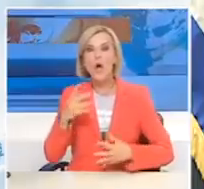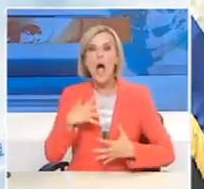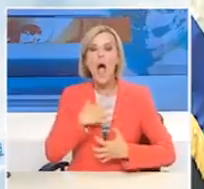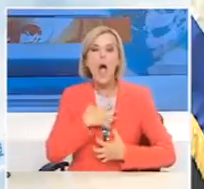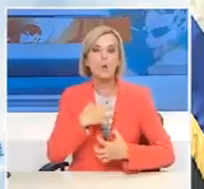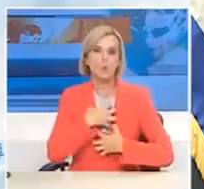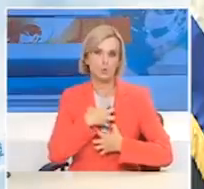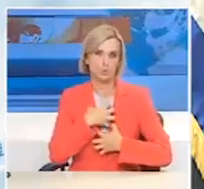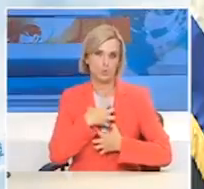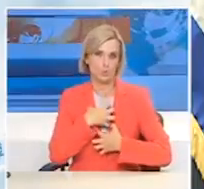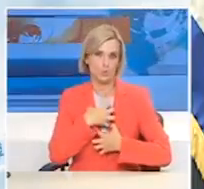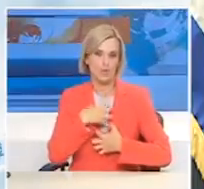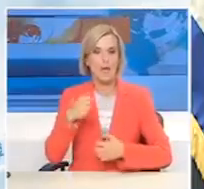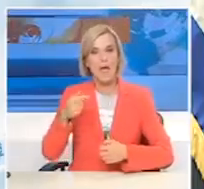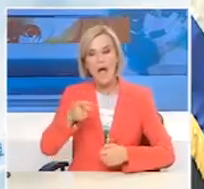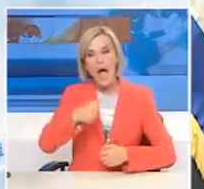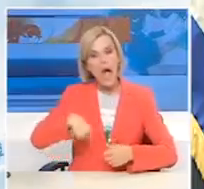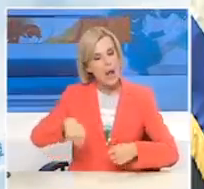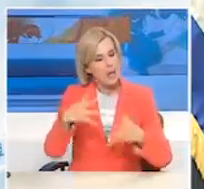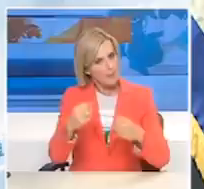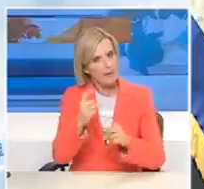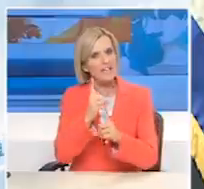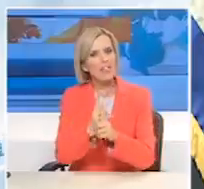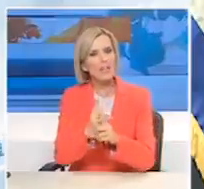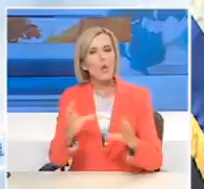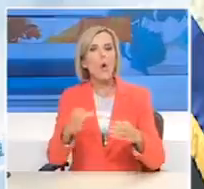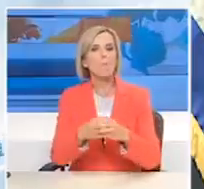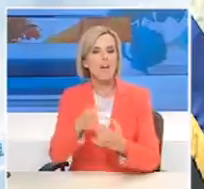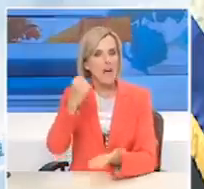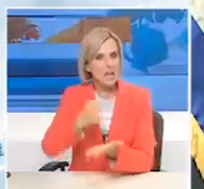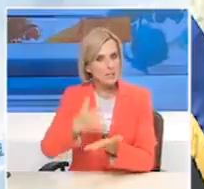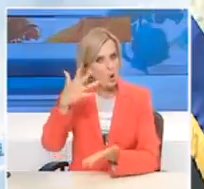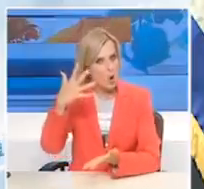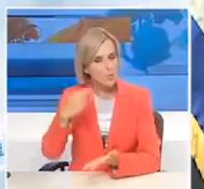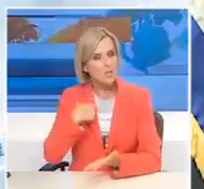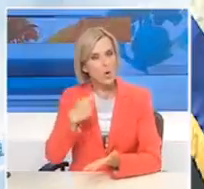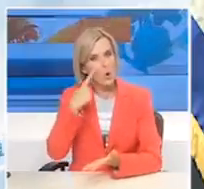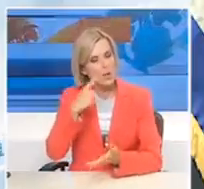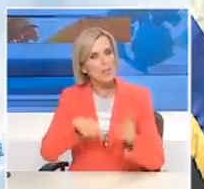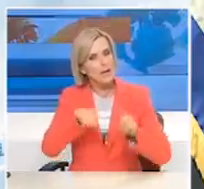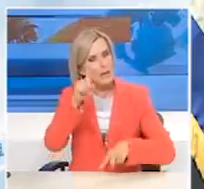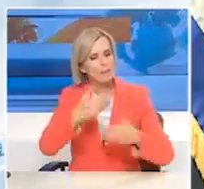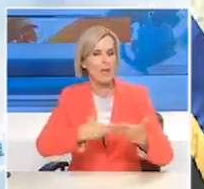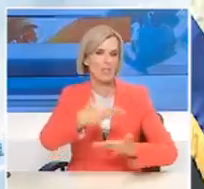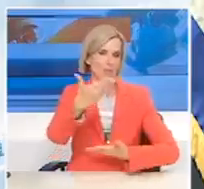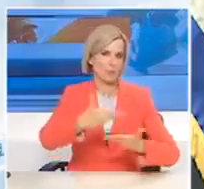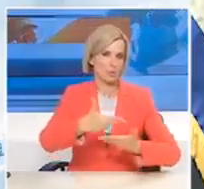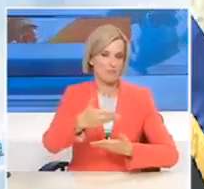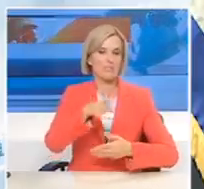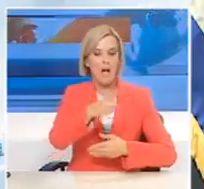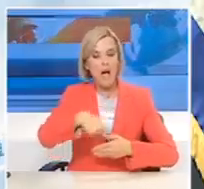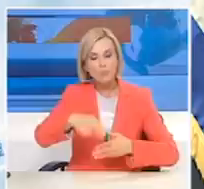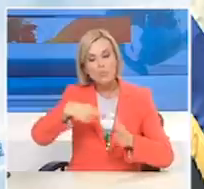στρες, το οποίο αξιολογείται από ειδική ομάδα Ελλήνων επιστημόνων και έχω δει ήδη κάποια δημοσιεύματα. Θεωρώ ότι είναι πολύ